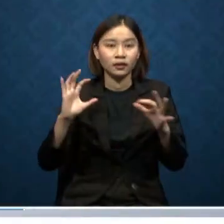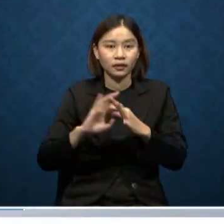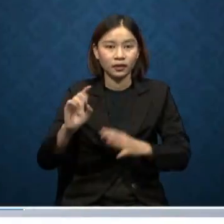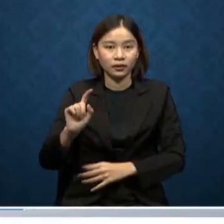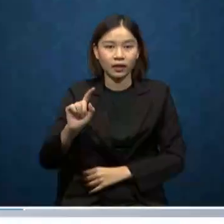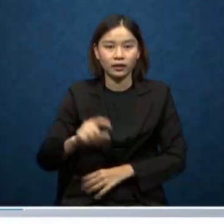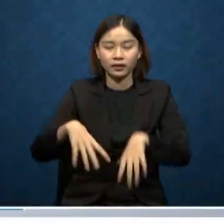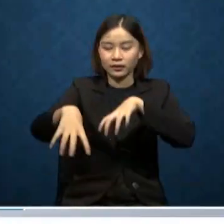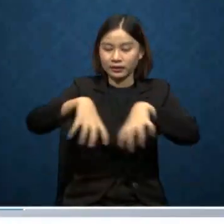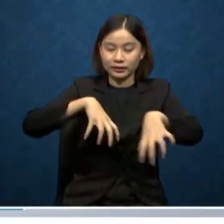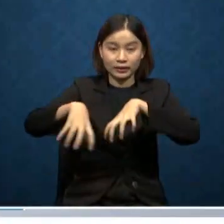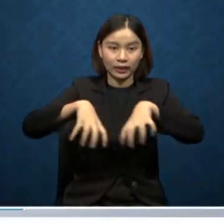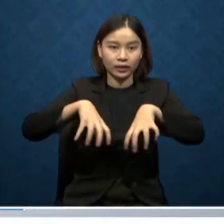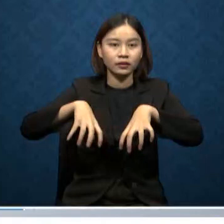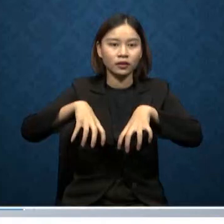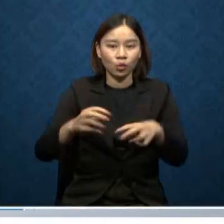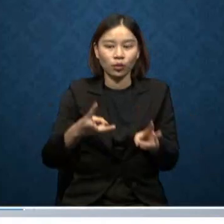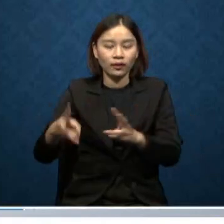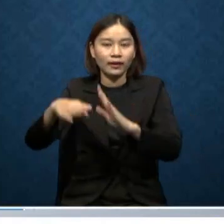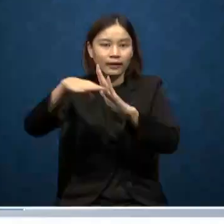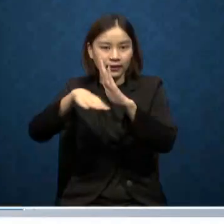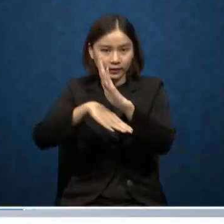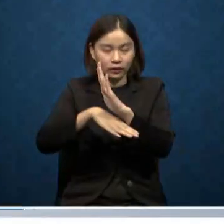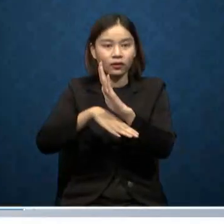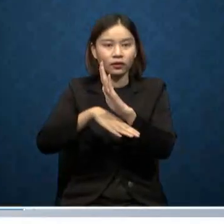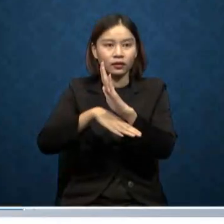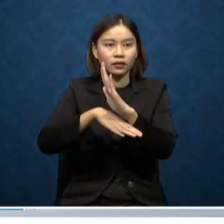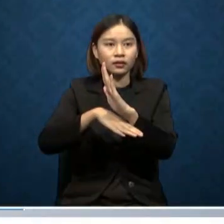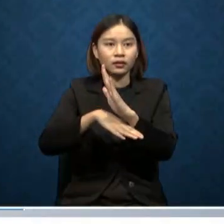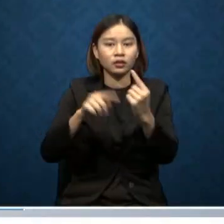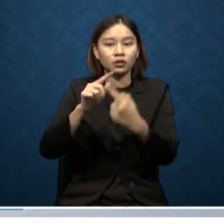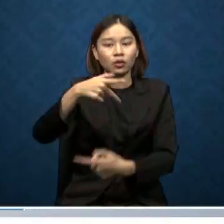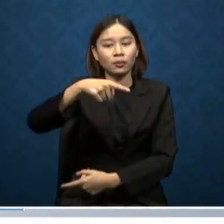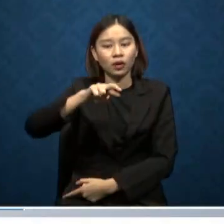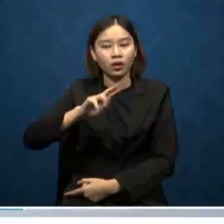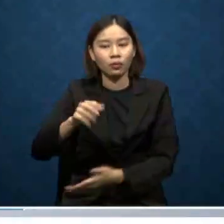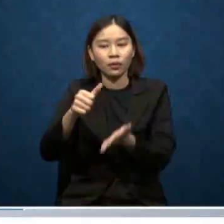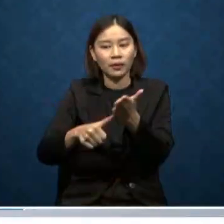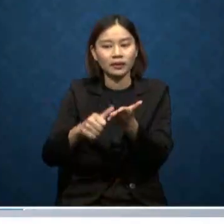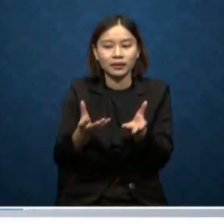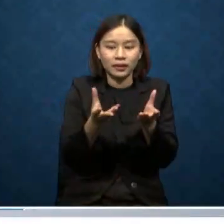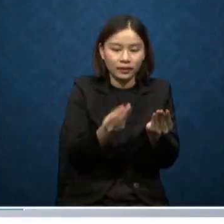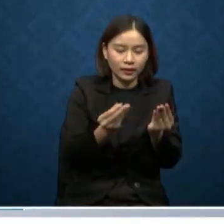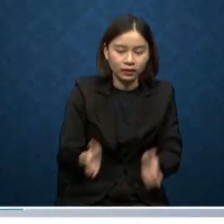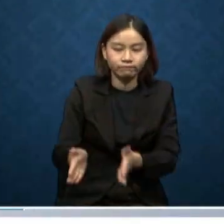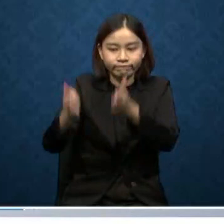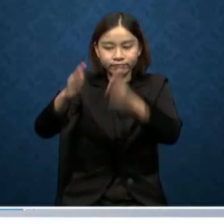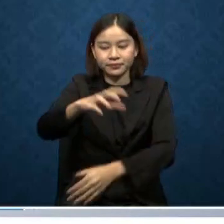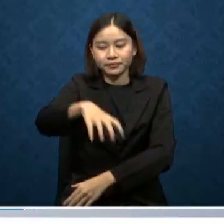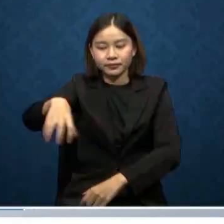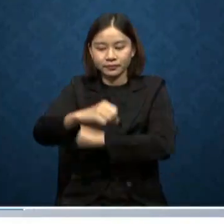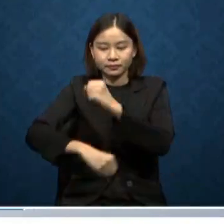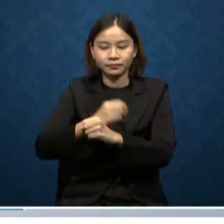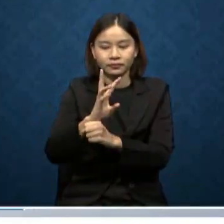ารที่จะบริหารจัดการว่าแนวทางสำหรับพระชมัยัติเรื่องของภาศีที่ดนและส่งปูกสรางในปี